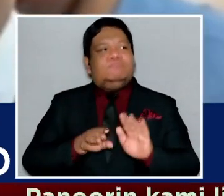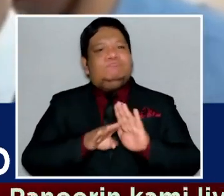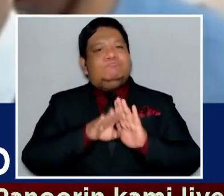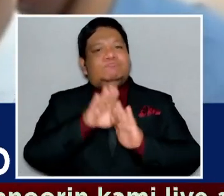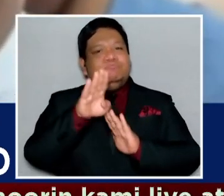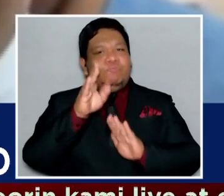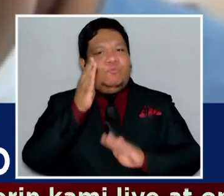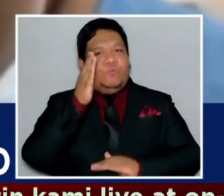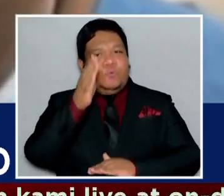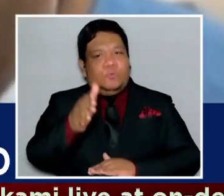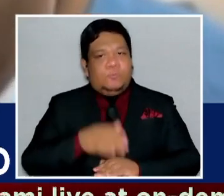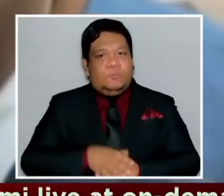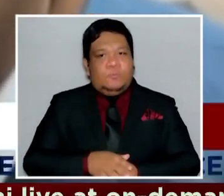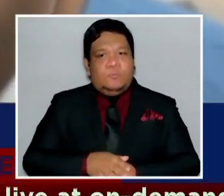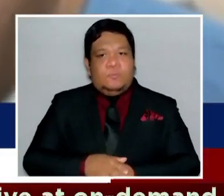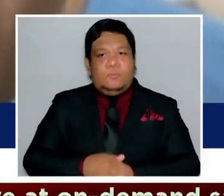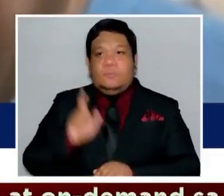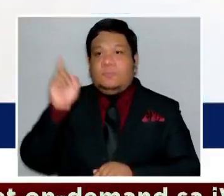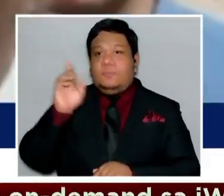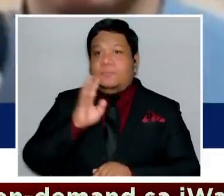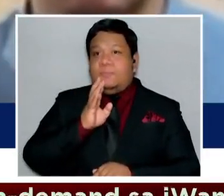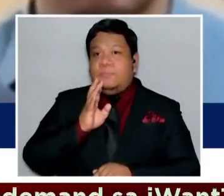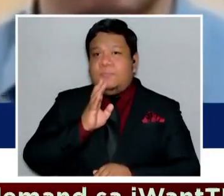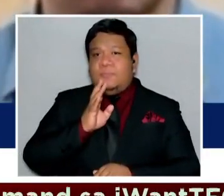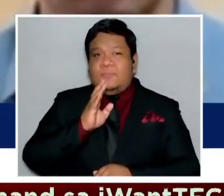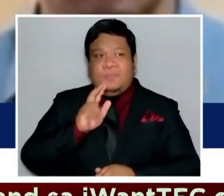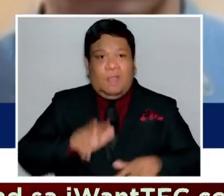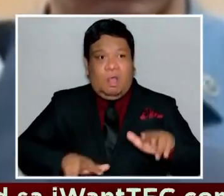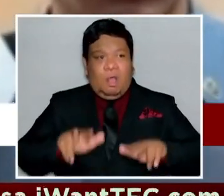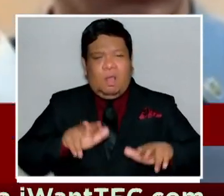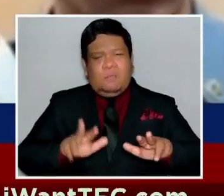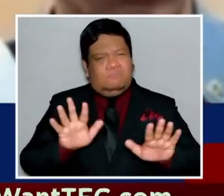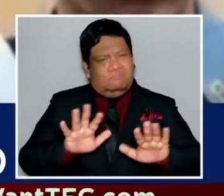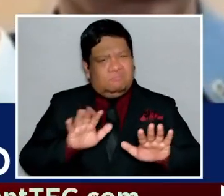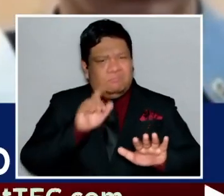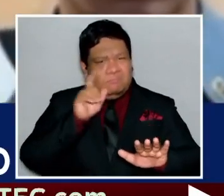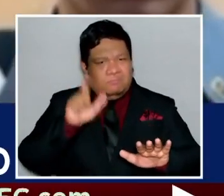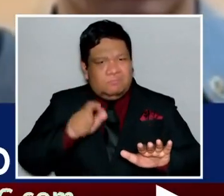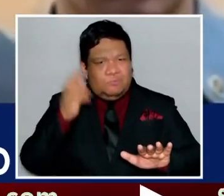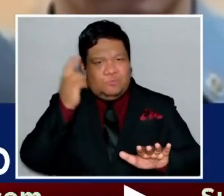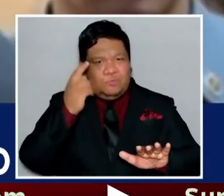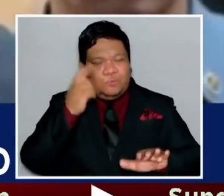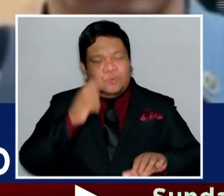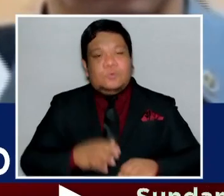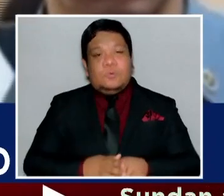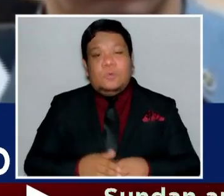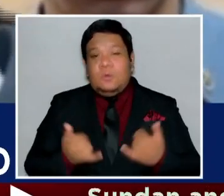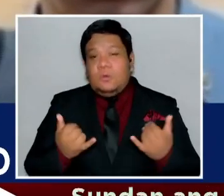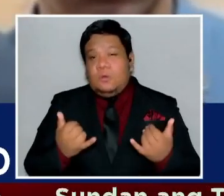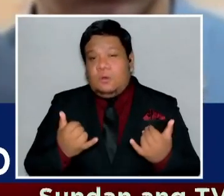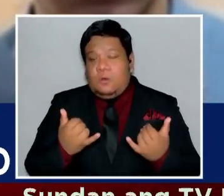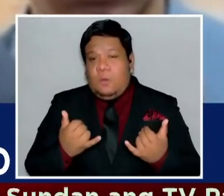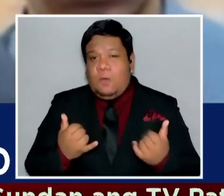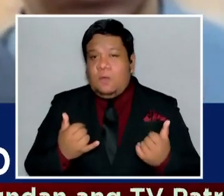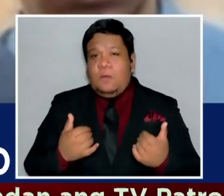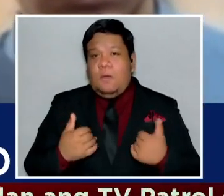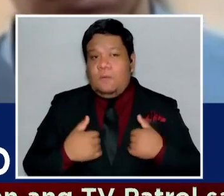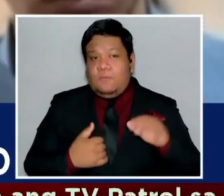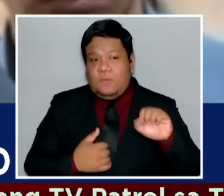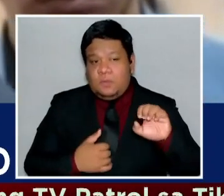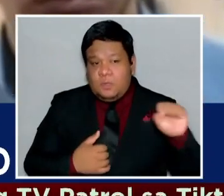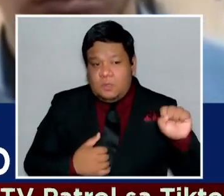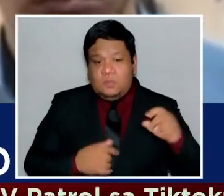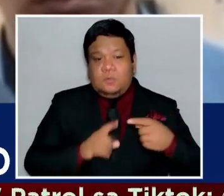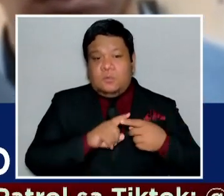ano naman yun. There's no basis for that. Right now, may mga restriction on SSS and GSIS kung